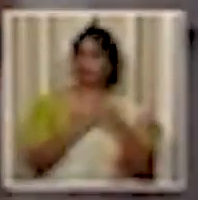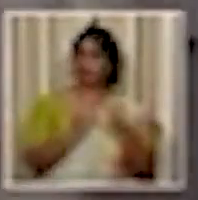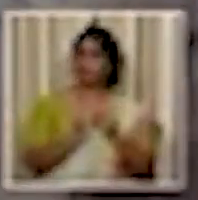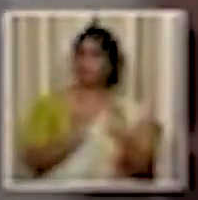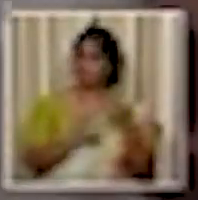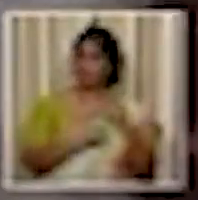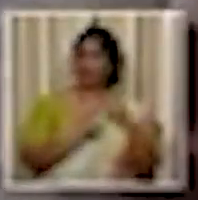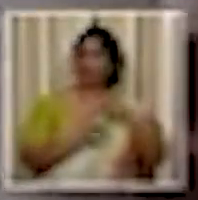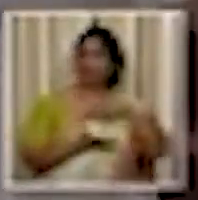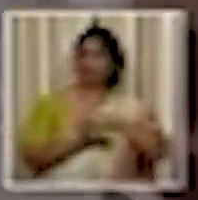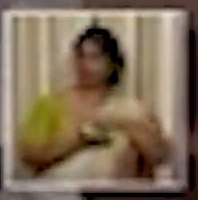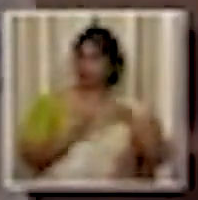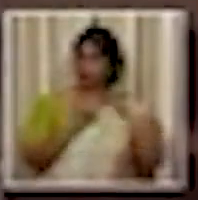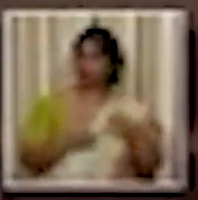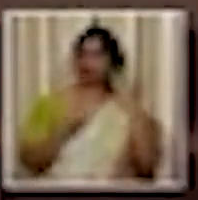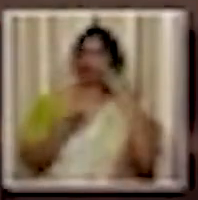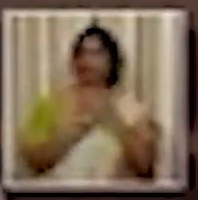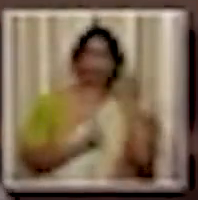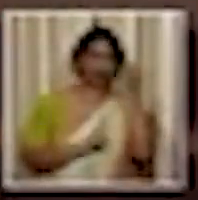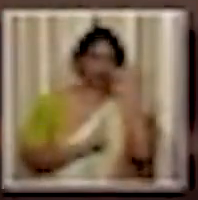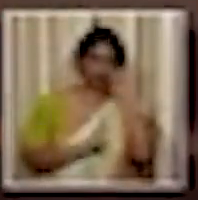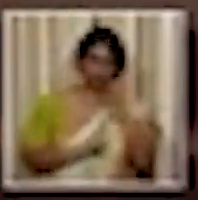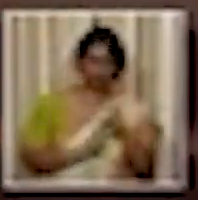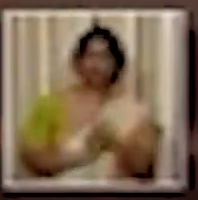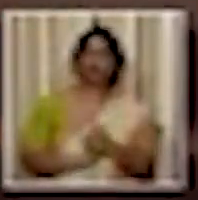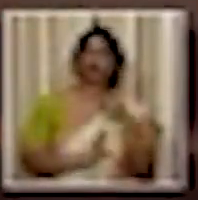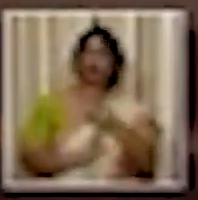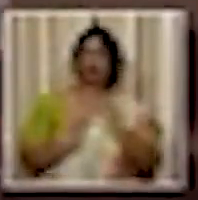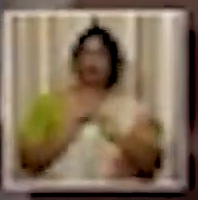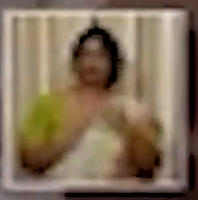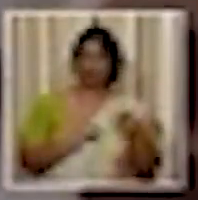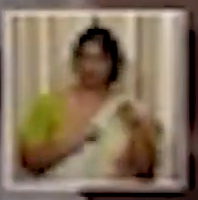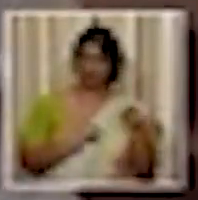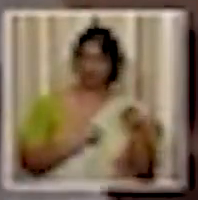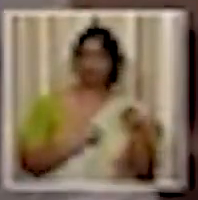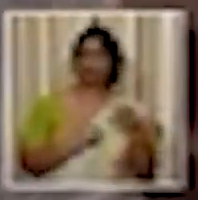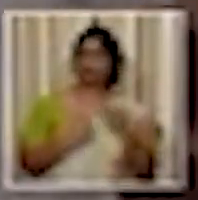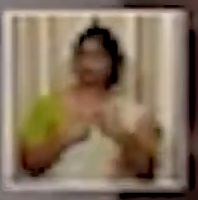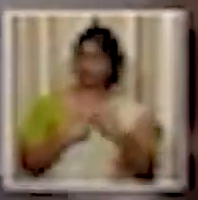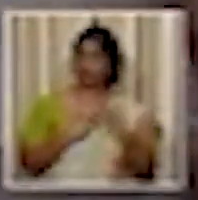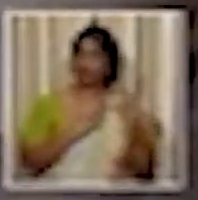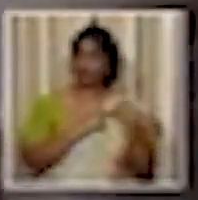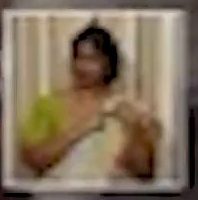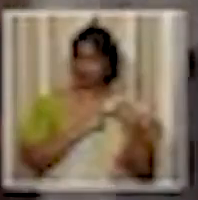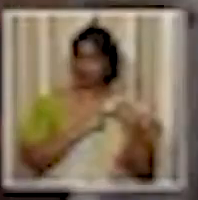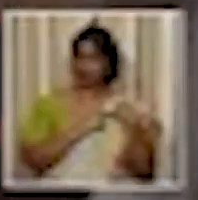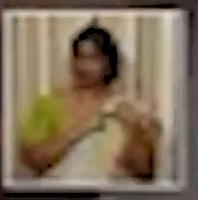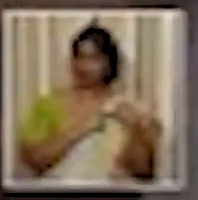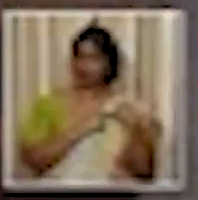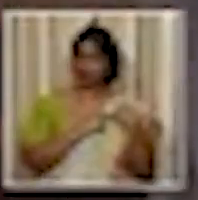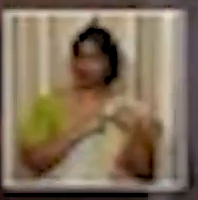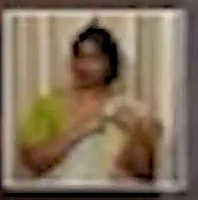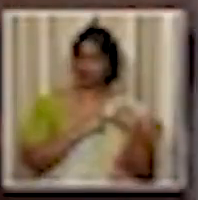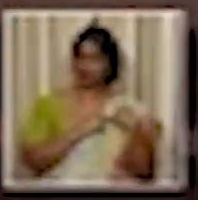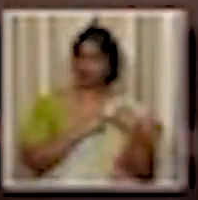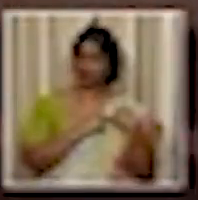කරලා තිබුණා දිස්ත්‍රික්ක මට්ටමින් මේ පිළිබඳව සොයා බලන්න. ඊට පස්සේ මම විෂය බාර